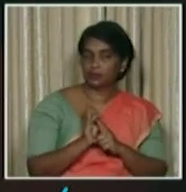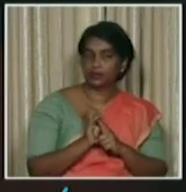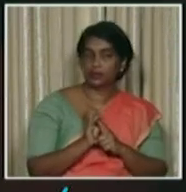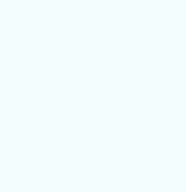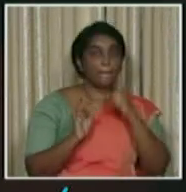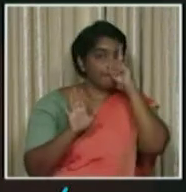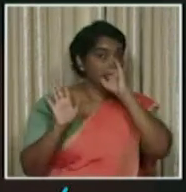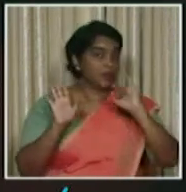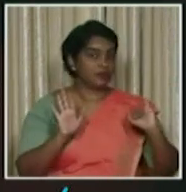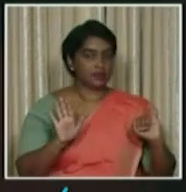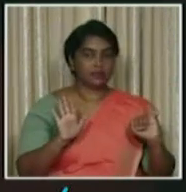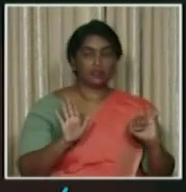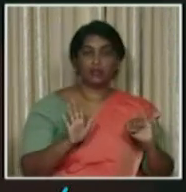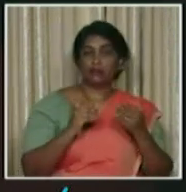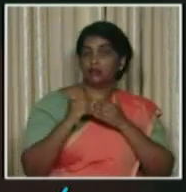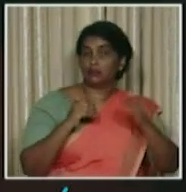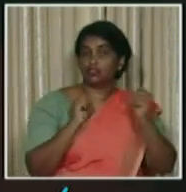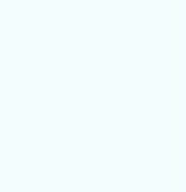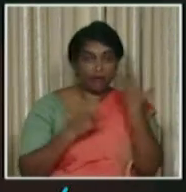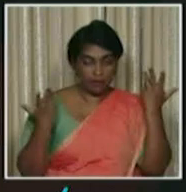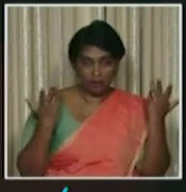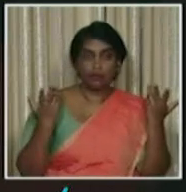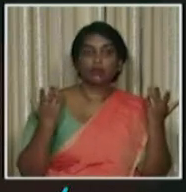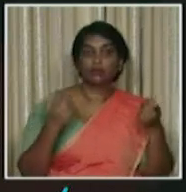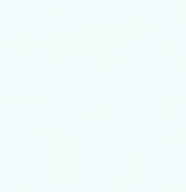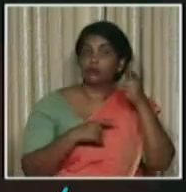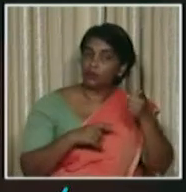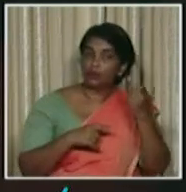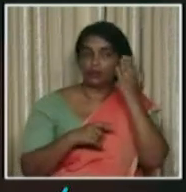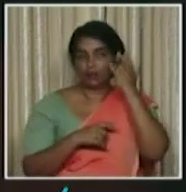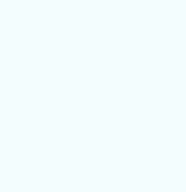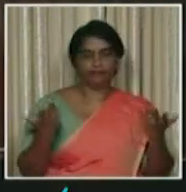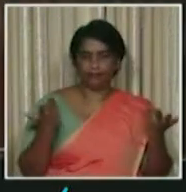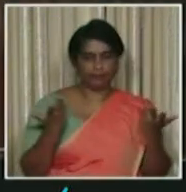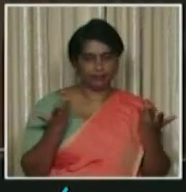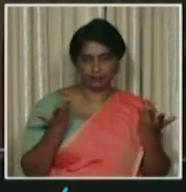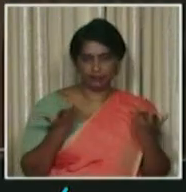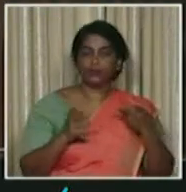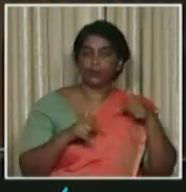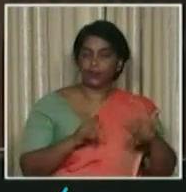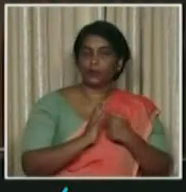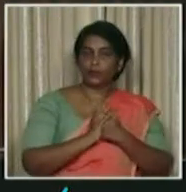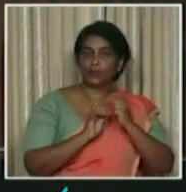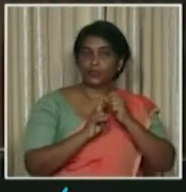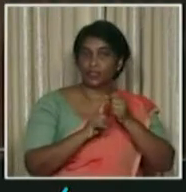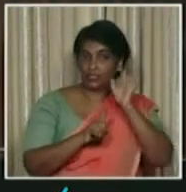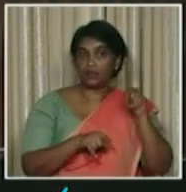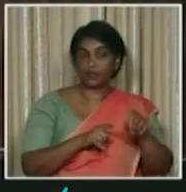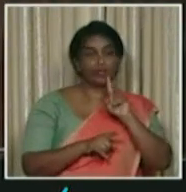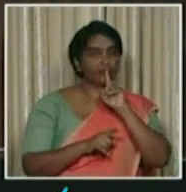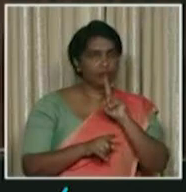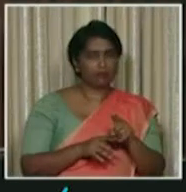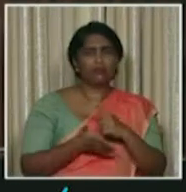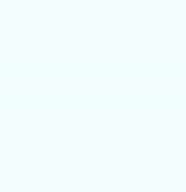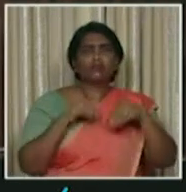මාස 6ක් අකණ්ඩව සේවයට වාර්තා නොකරොත් ඔහුගේ හෝ ඇයගේ සේවය අහෝසි වෙනවා. මෙතන ගරු ජනාධිපතිතුමා මීට පෙර මේ සභාවේ කිව්වා